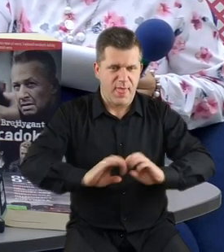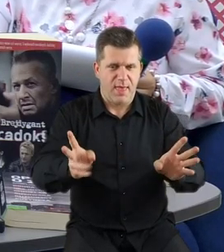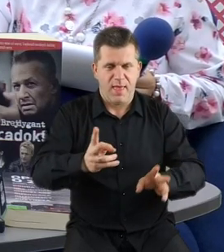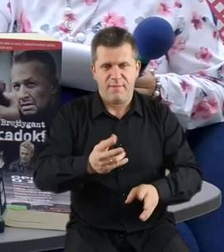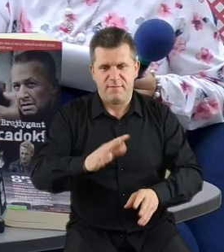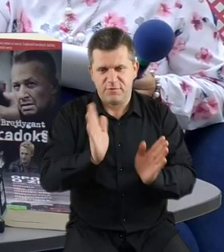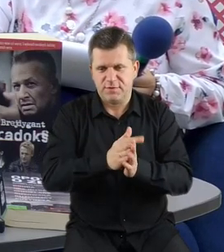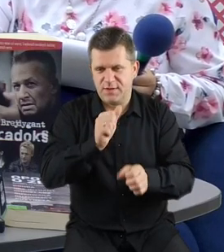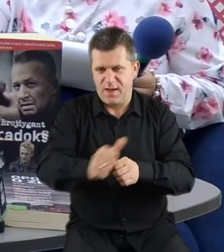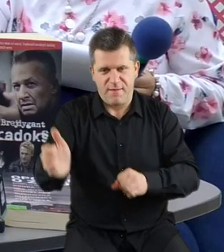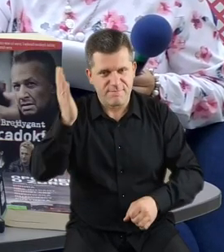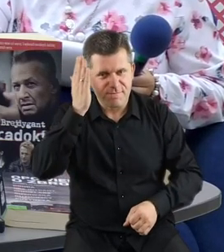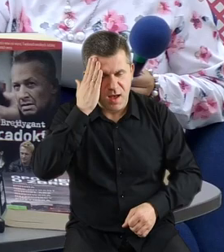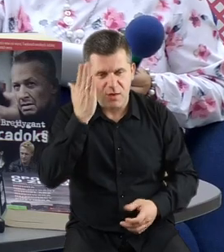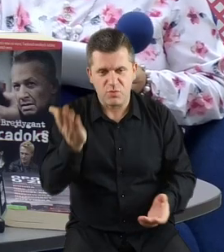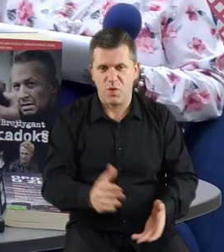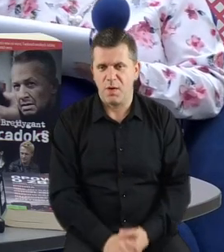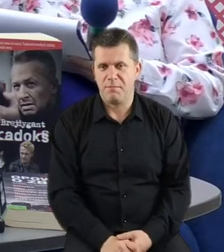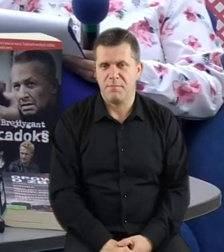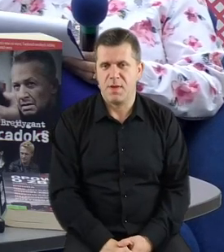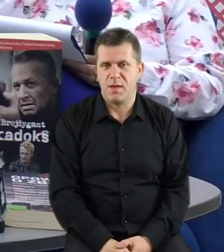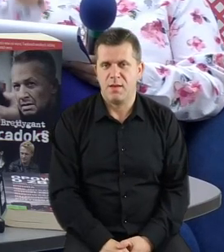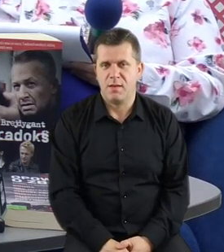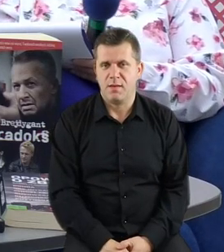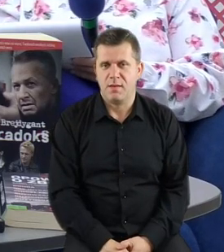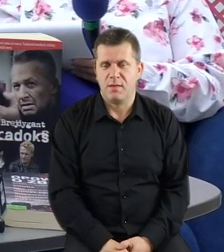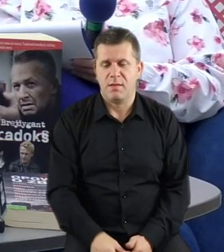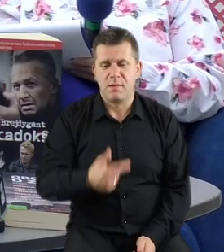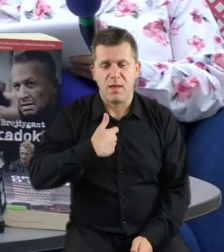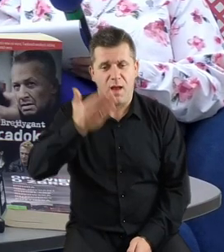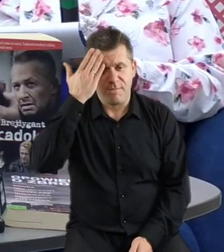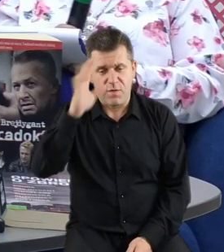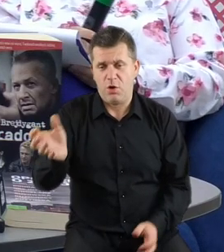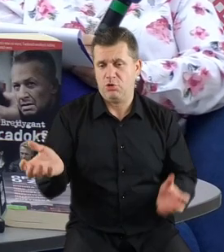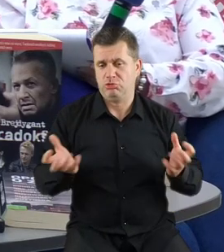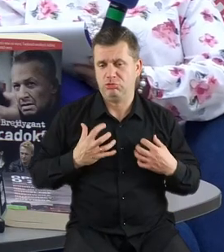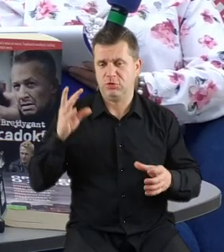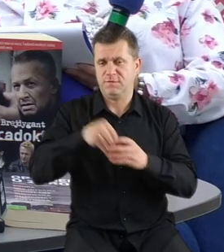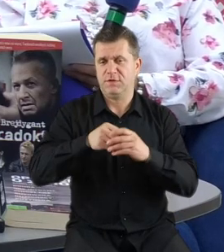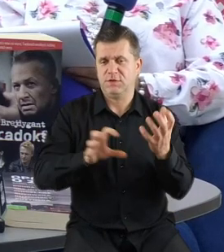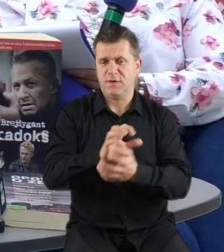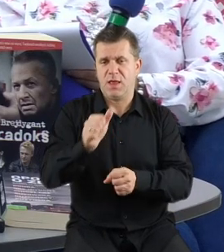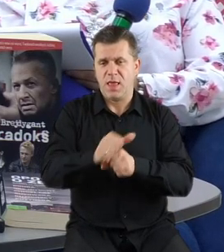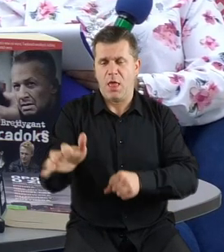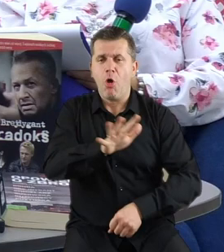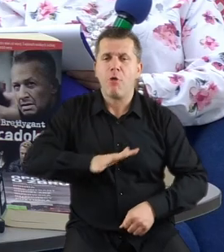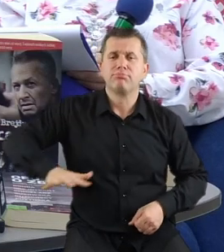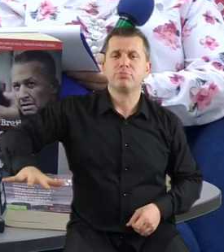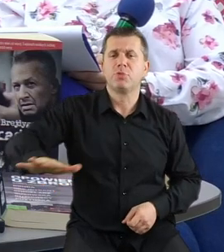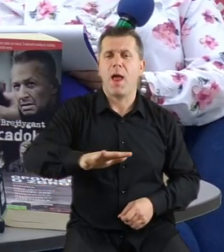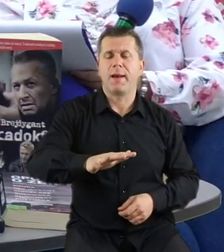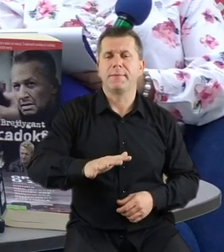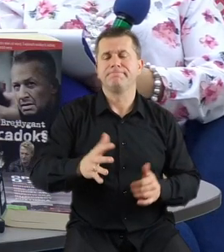i wszystko już jest wiadome. Natomiast ja wolę żyć w świecie, w którym są